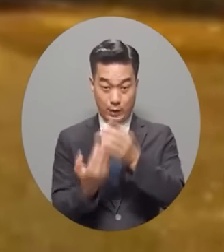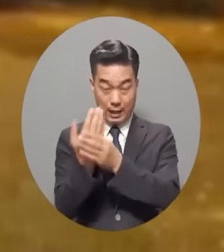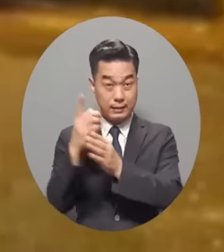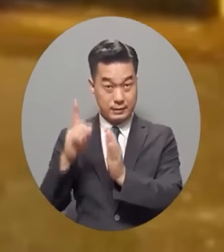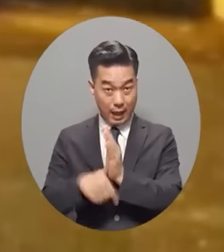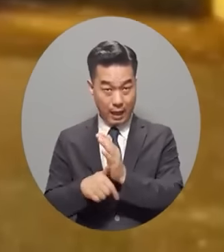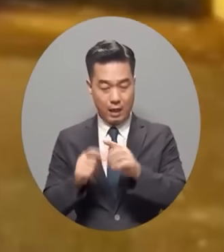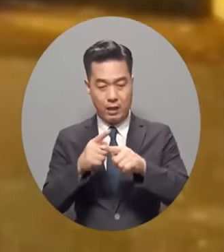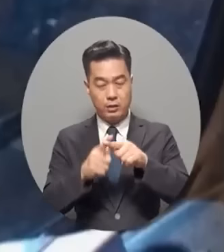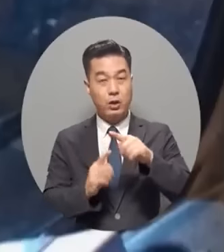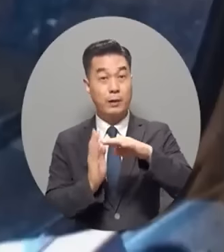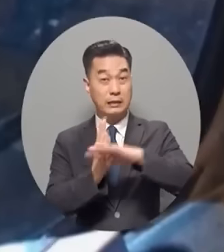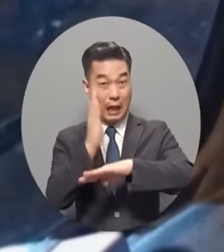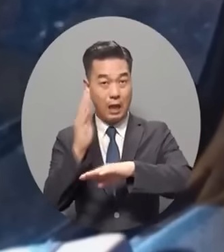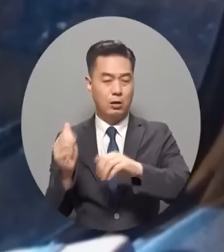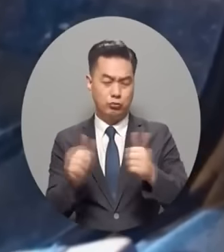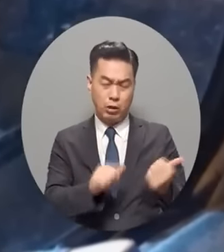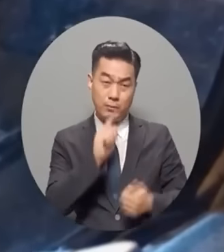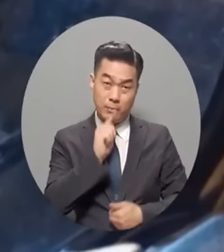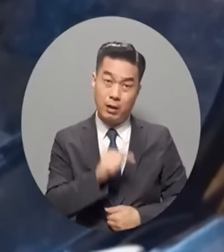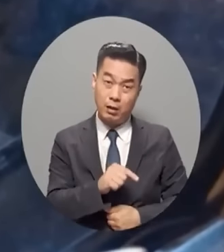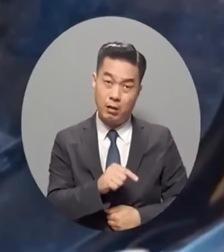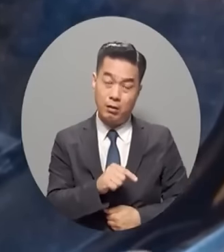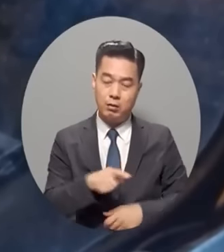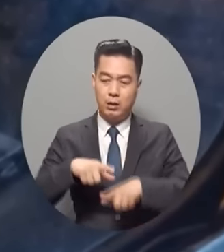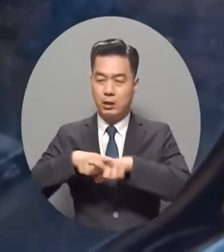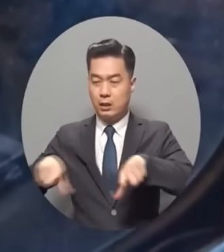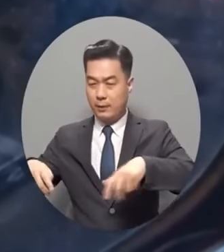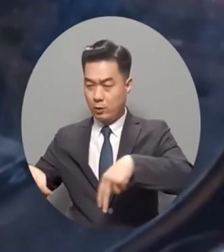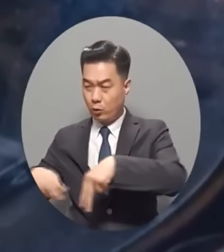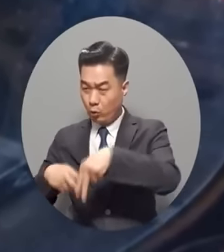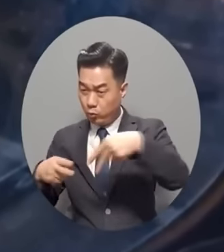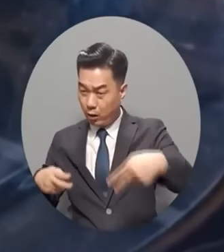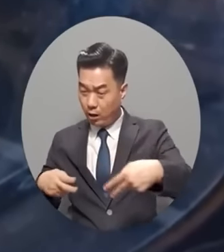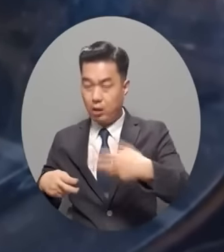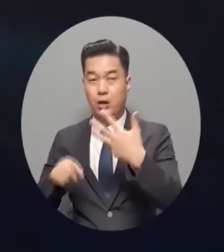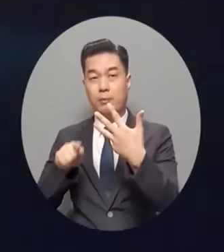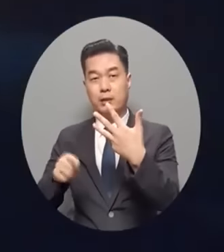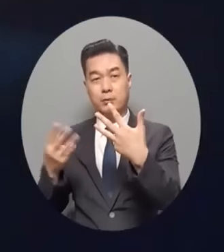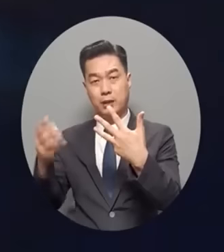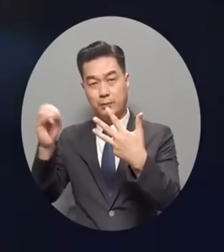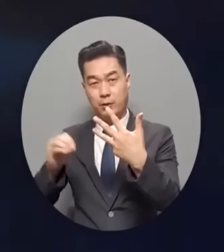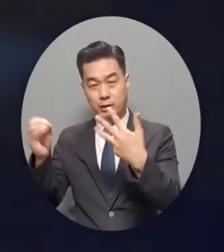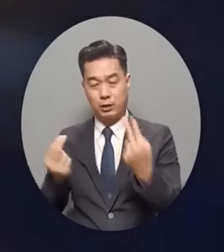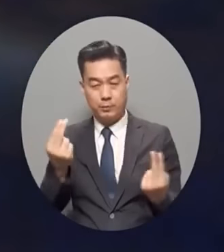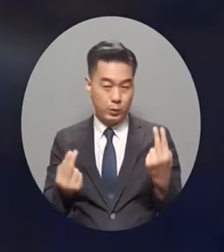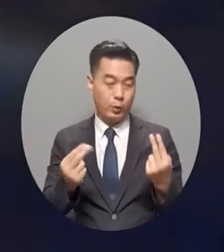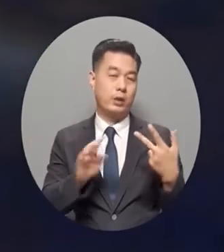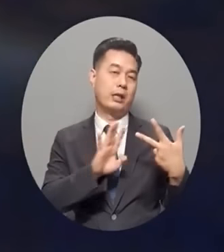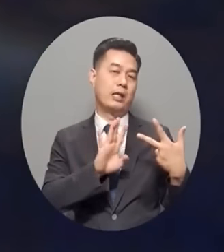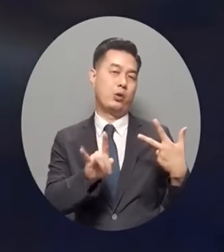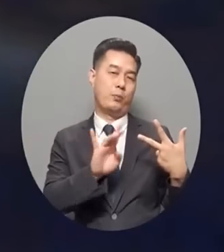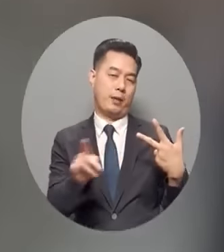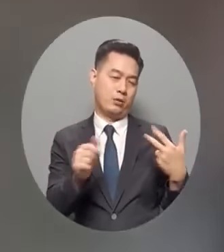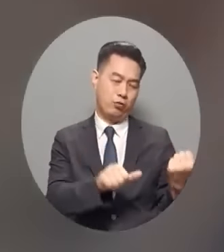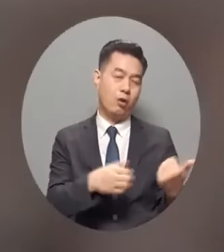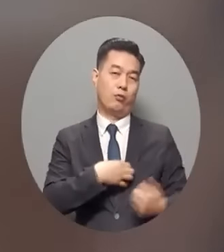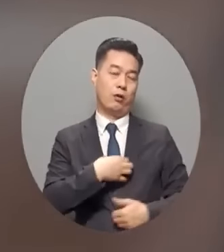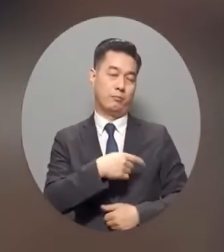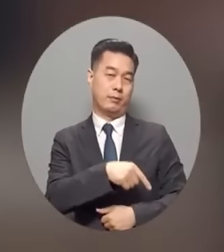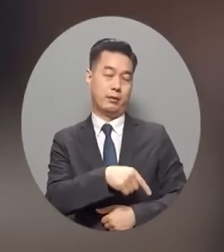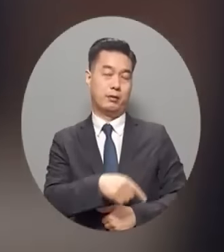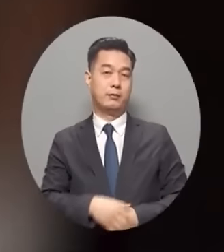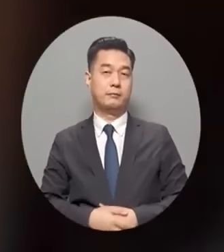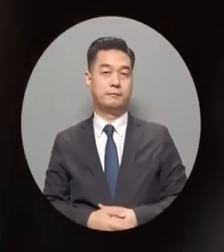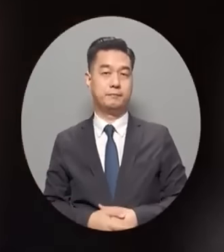절반 이상 사망자가 발생한다는 건데 일반 교통사고 치사율 88.3% 다 무려 일곱 배나 높습니다